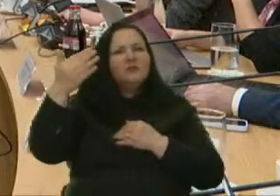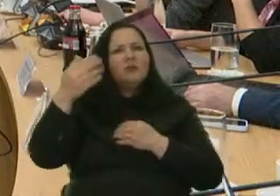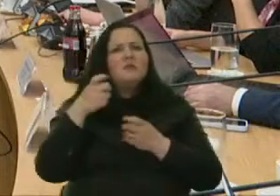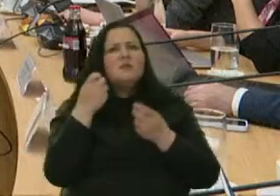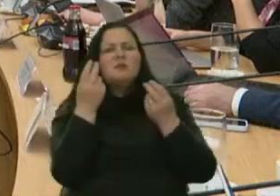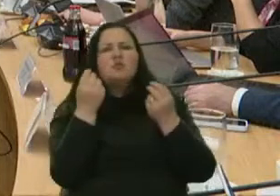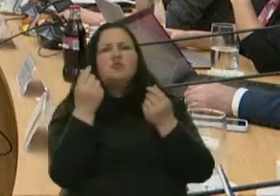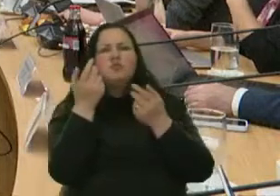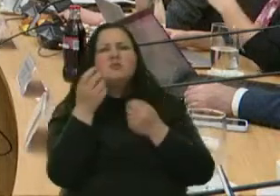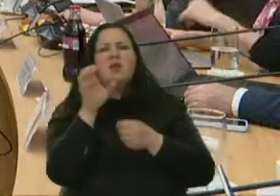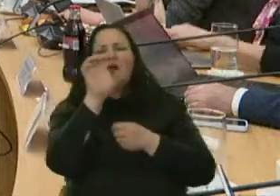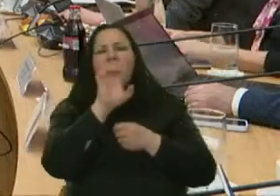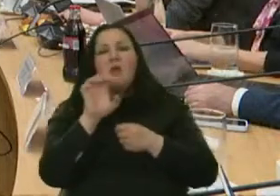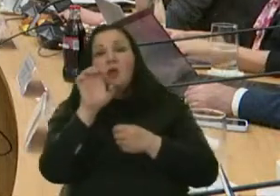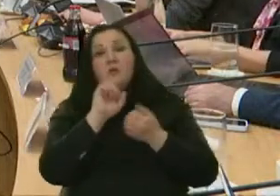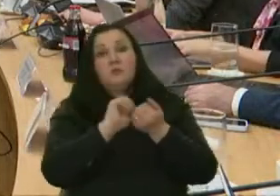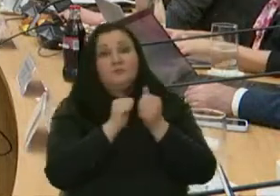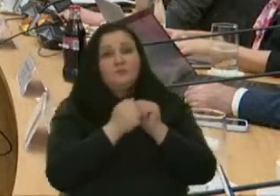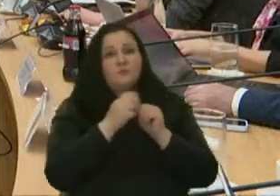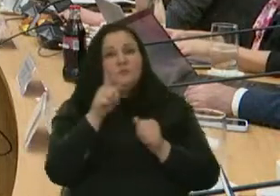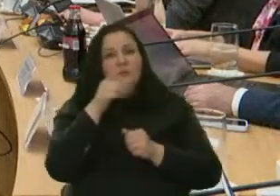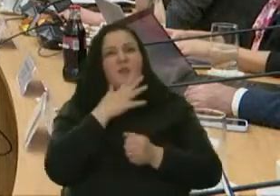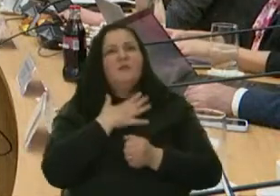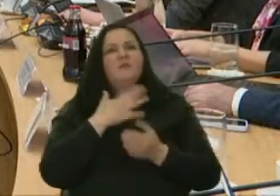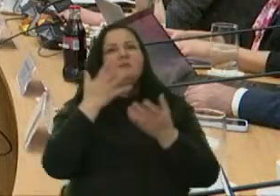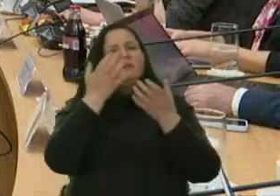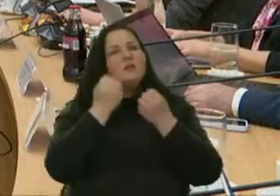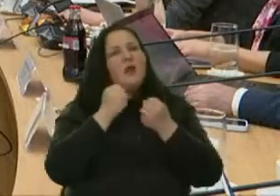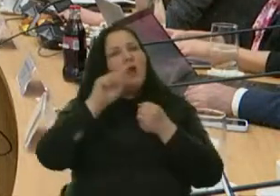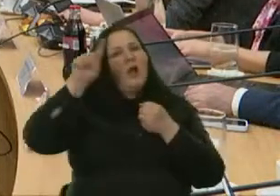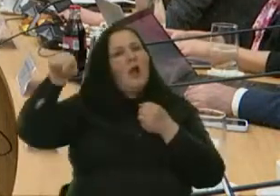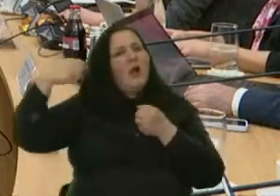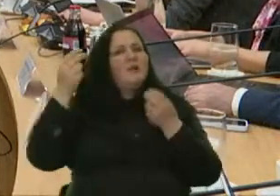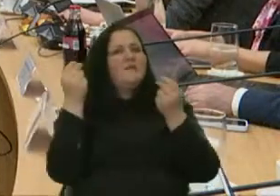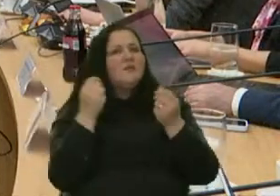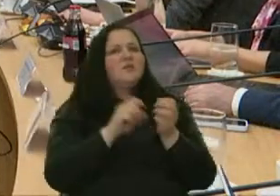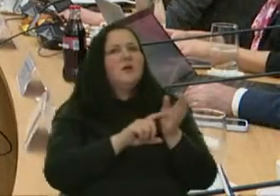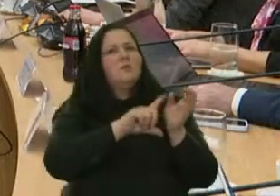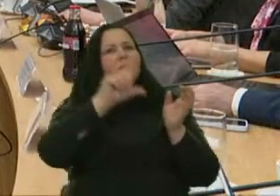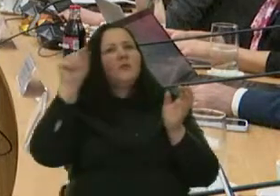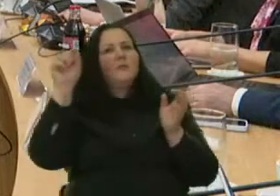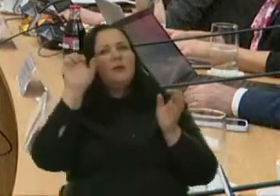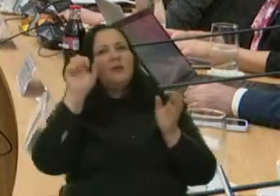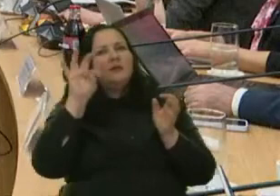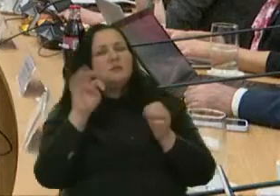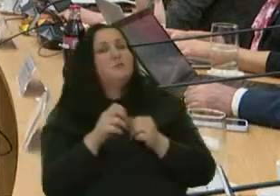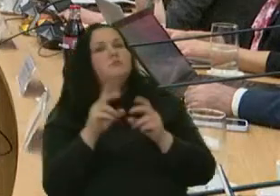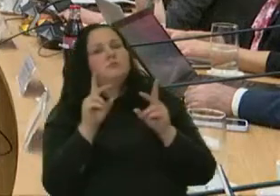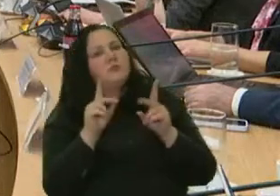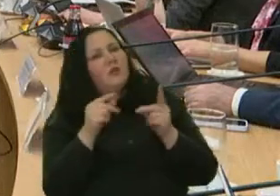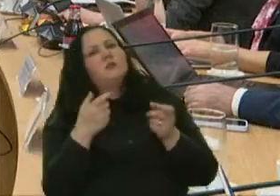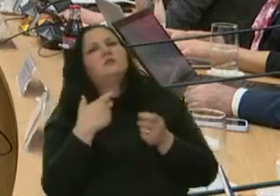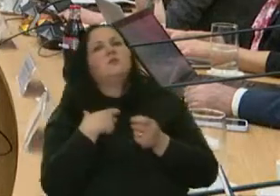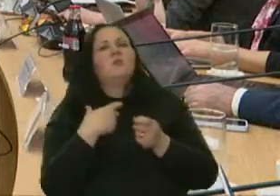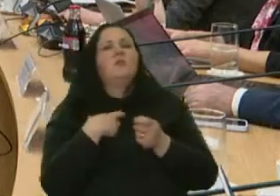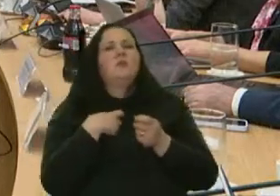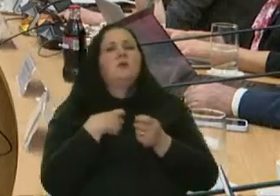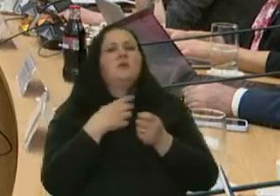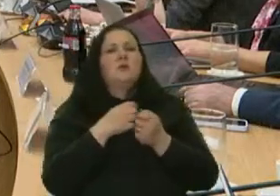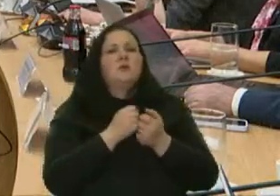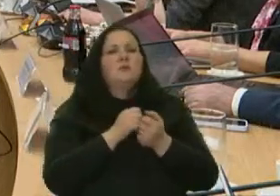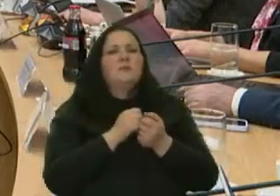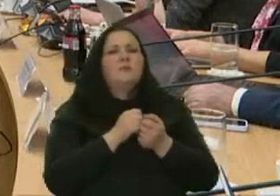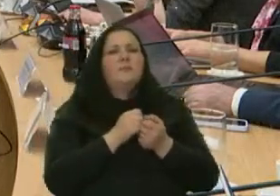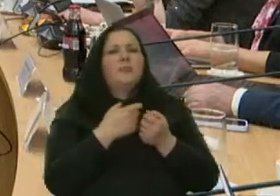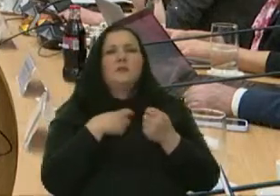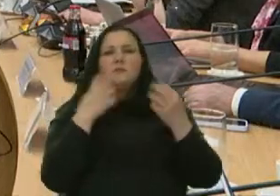europene sau poate dacă dumneavoastră vreți să luați alte surse și să mergeți spre est ok este și asta o opțiune Care este de luat în